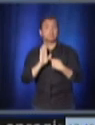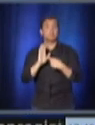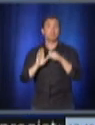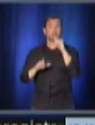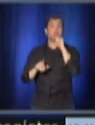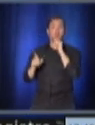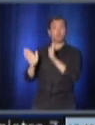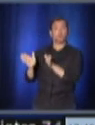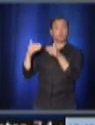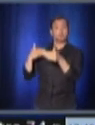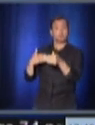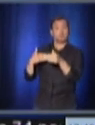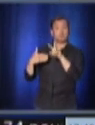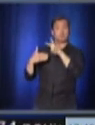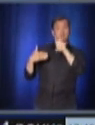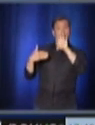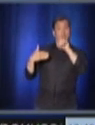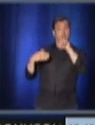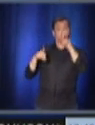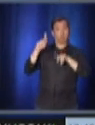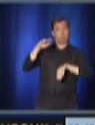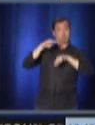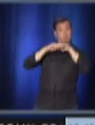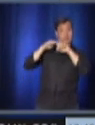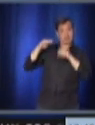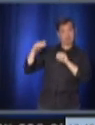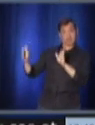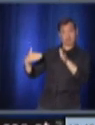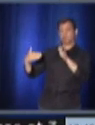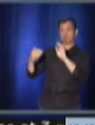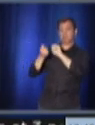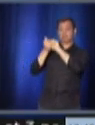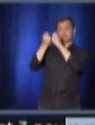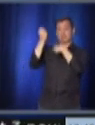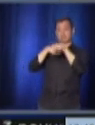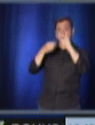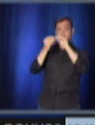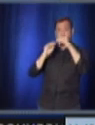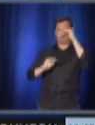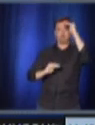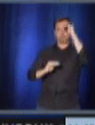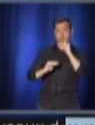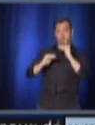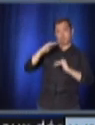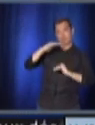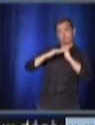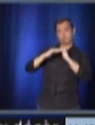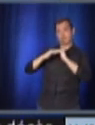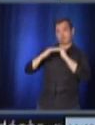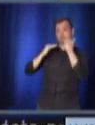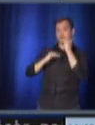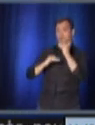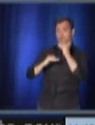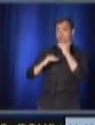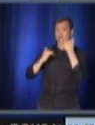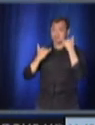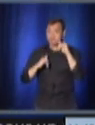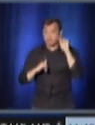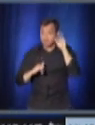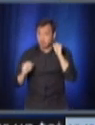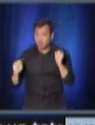250 personnes à l'intérieur, nous verrons si nous pouvons diminuer le nombre. S'ils ne suivent pas, est-ce qu'on